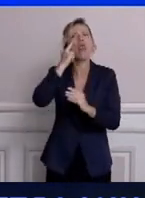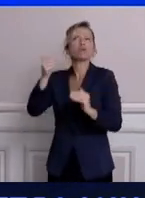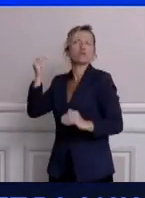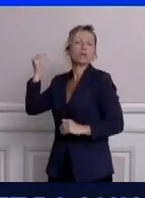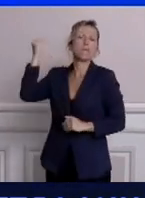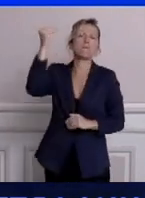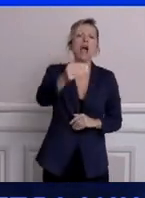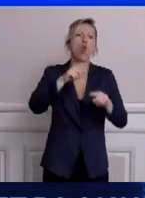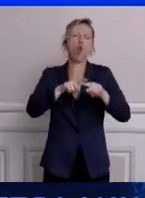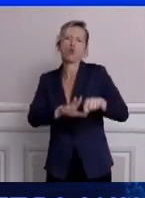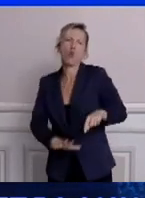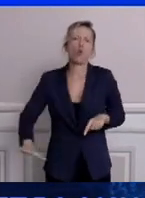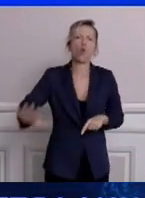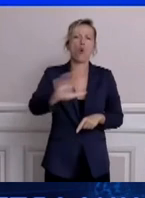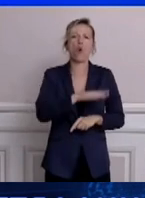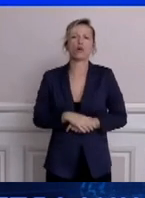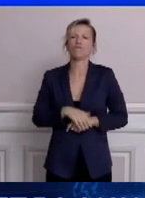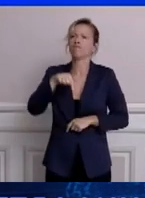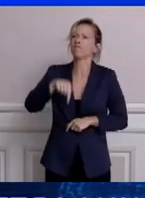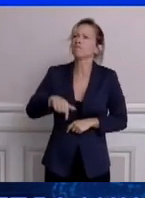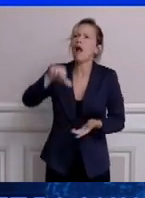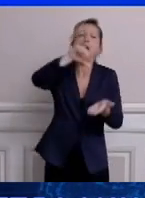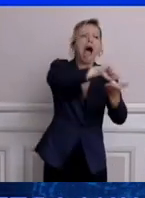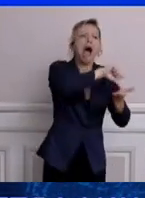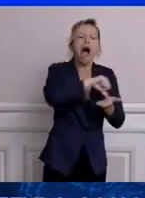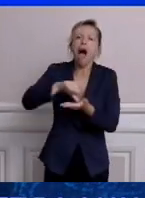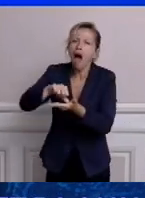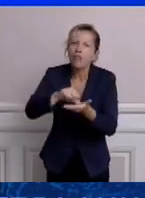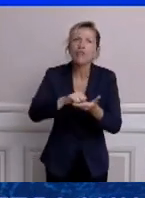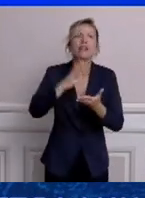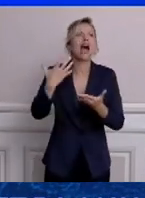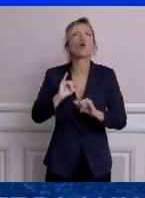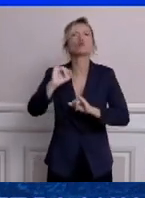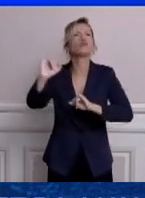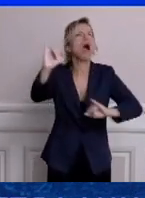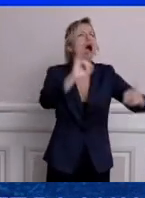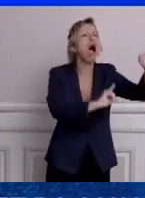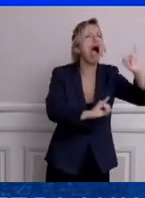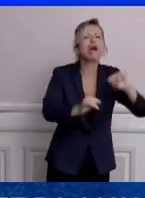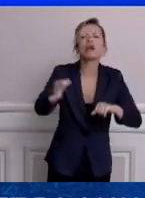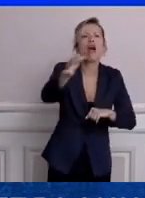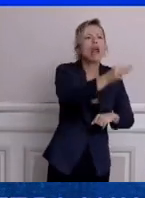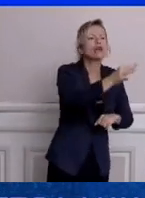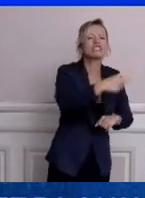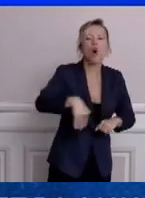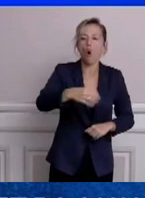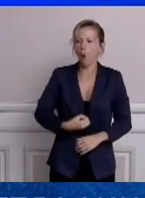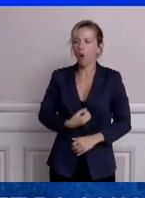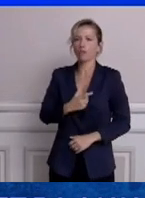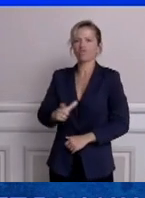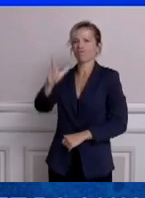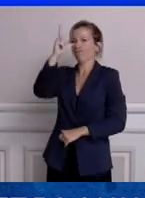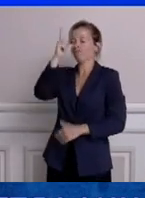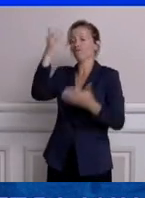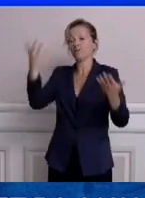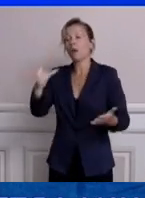όλες και όλους. Από τους κατοίκους των αστικών κέντρων μέχρι και των πιο μικρών ακριτικών νησιών. Τον ευχαριστώ θερμά